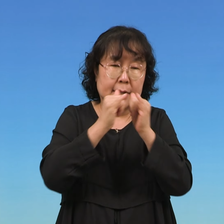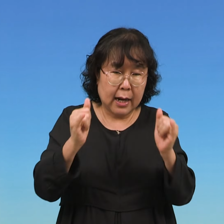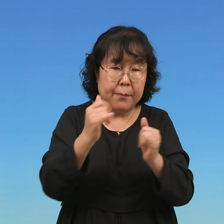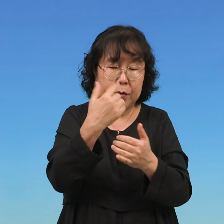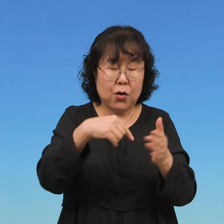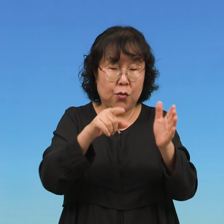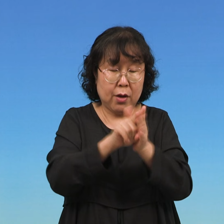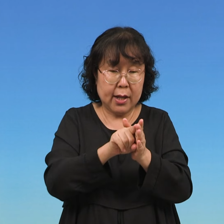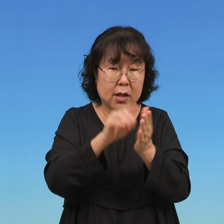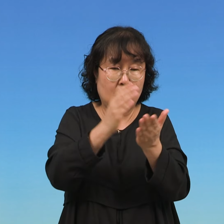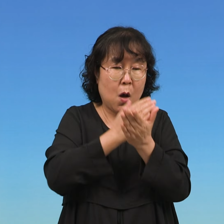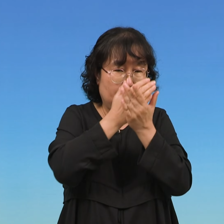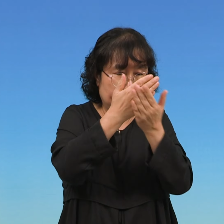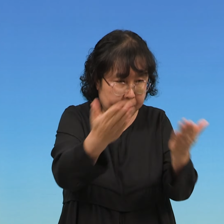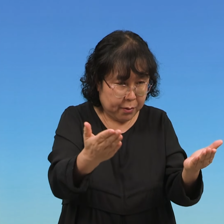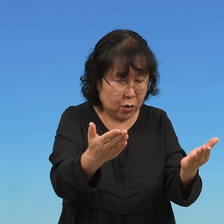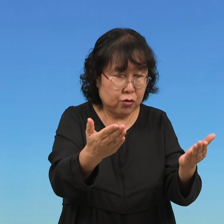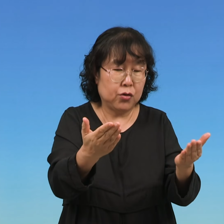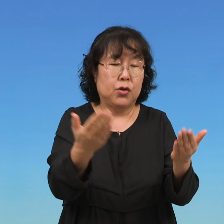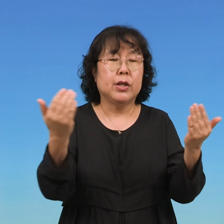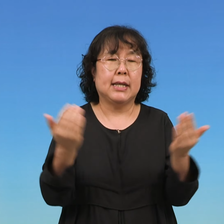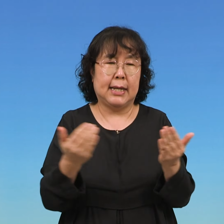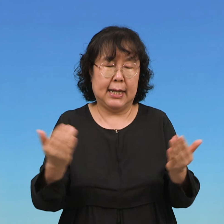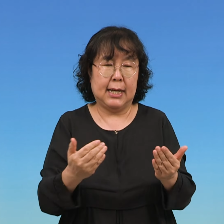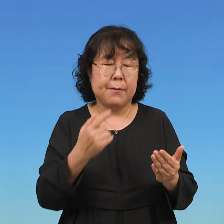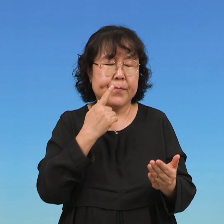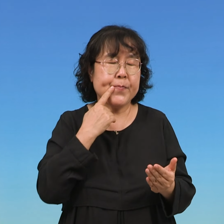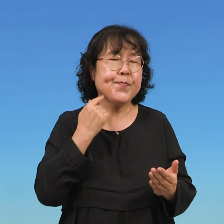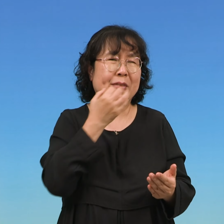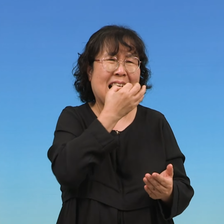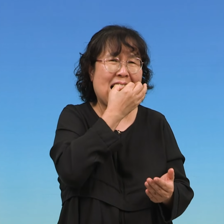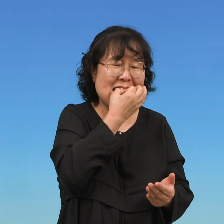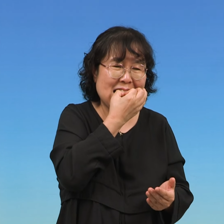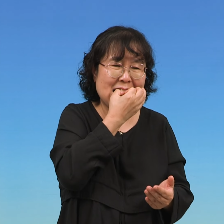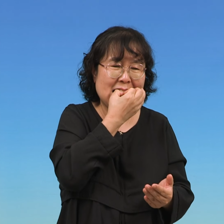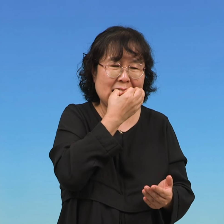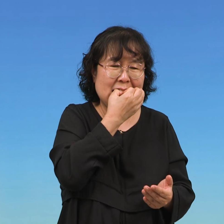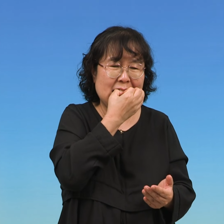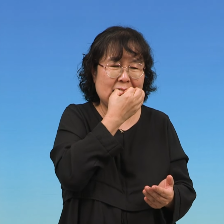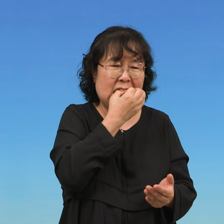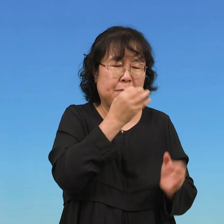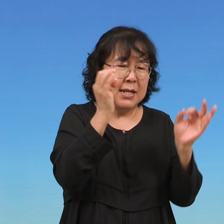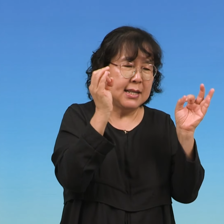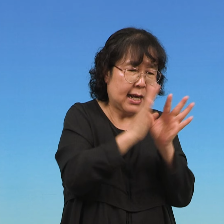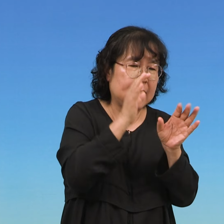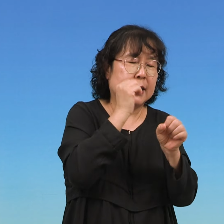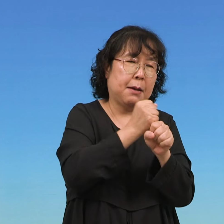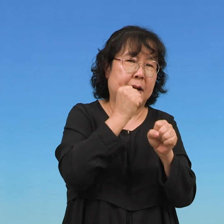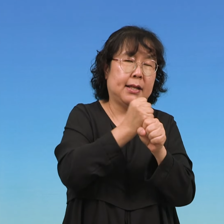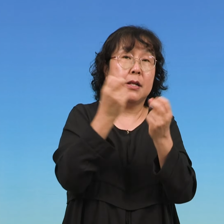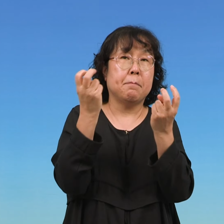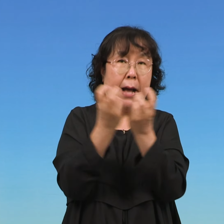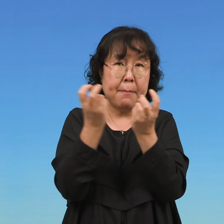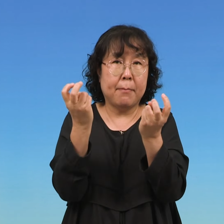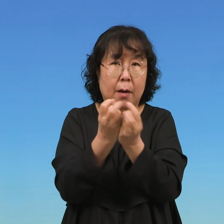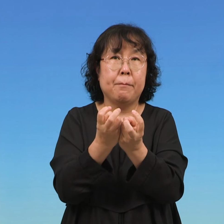일에 마음을 쓰는 것이 탐심을 무기력하게 만드는 비결이라는 겁니다